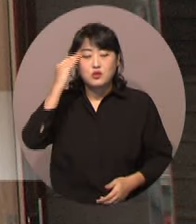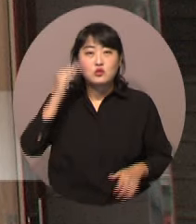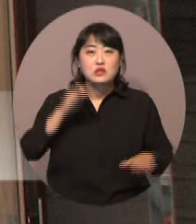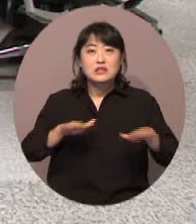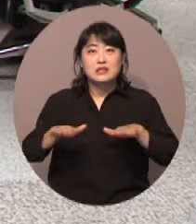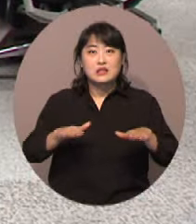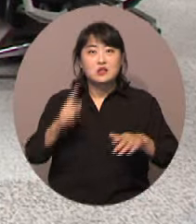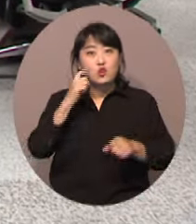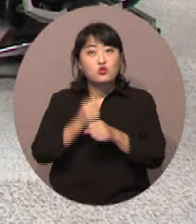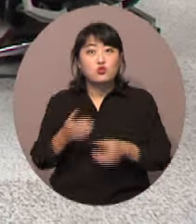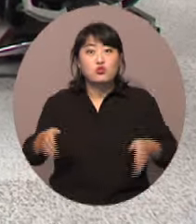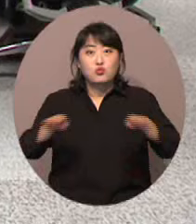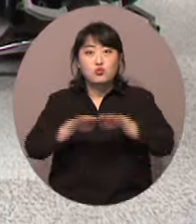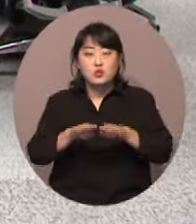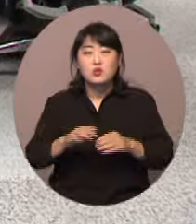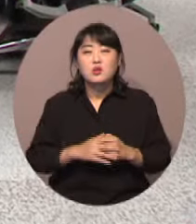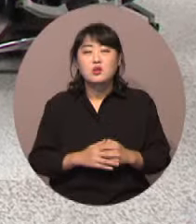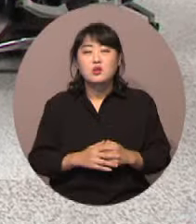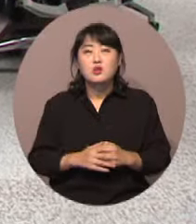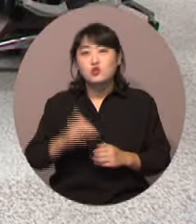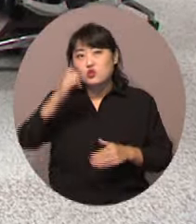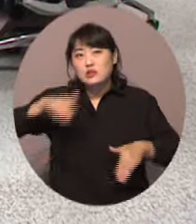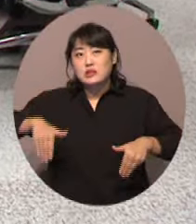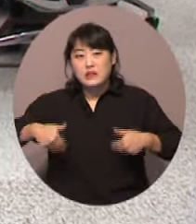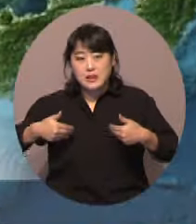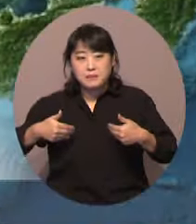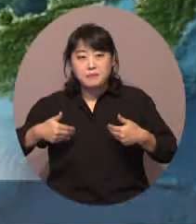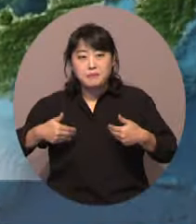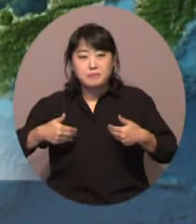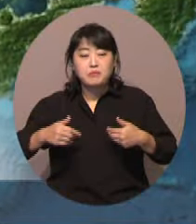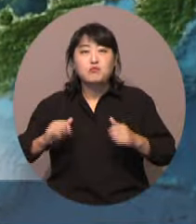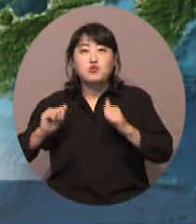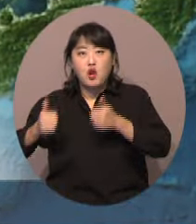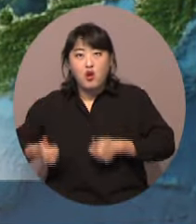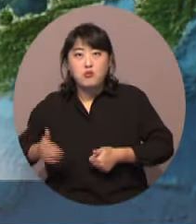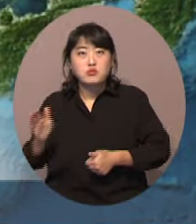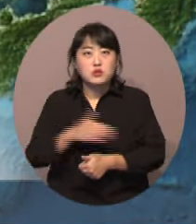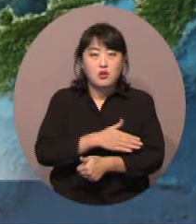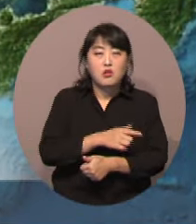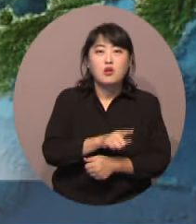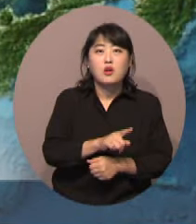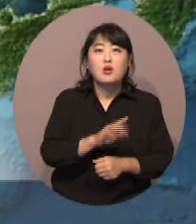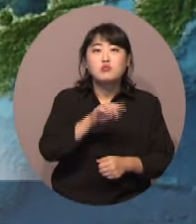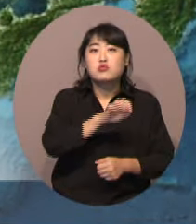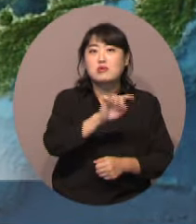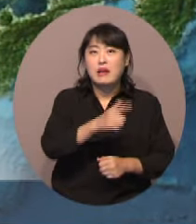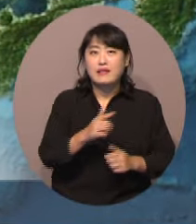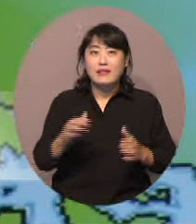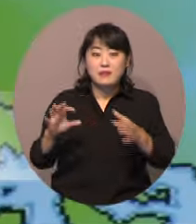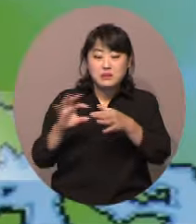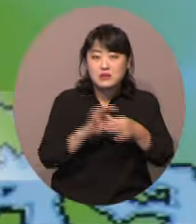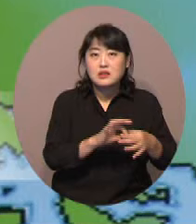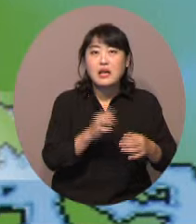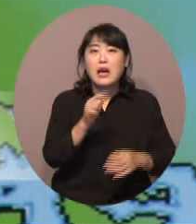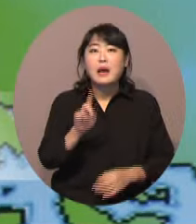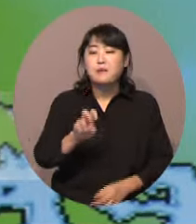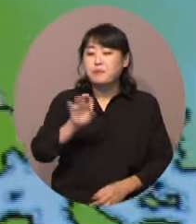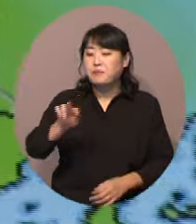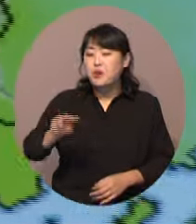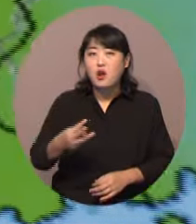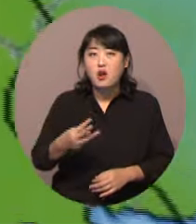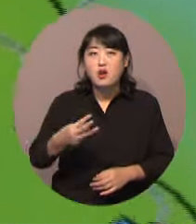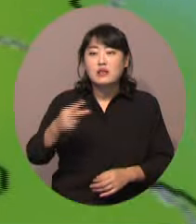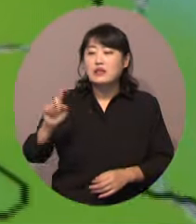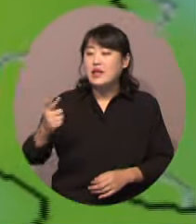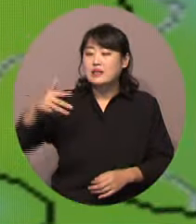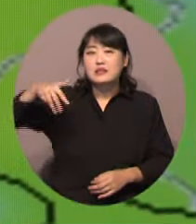한국지질자원연구원은 충남 부여에서 전북 부안까지 이어지는 함열 단층이나 유사한 방향으로 발달한 다른 단층에서